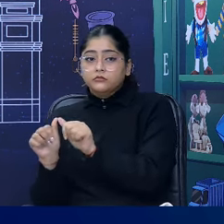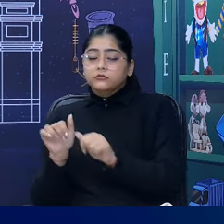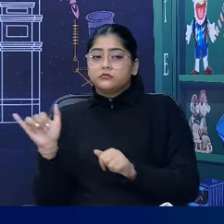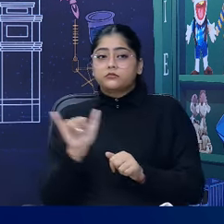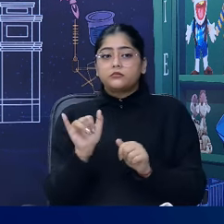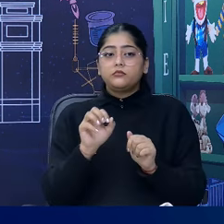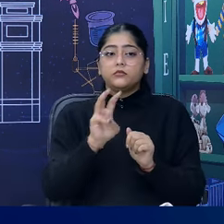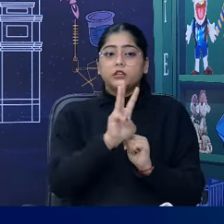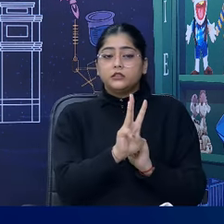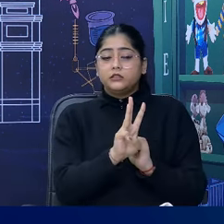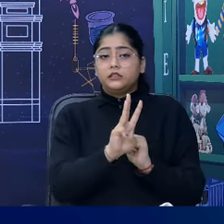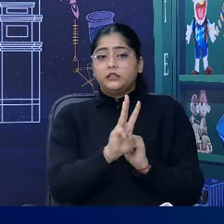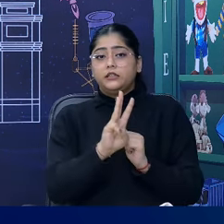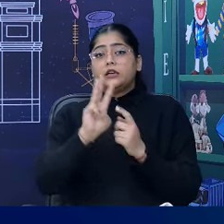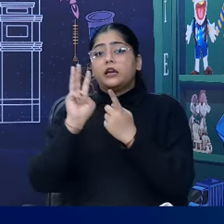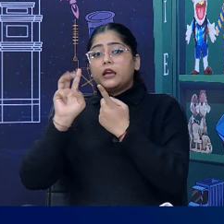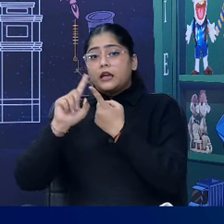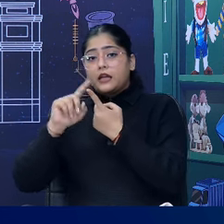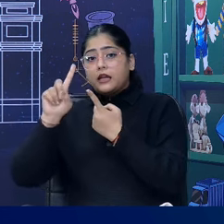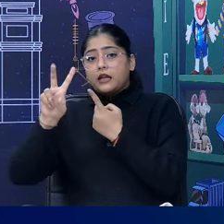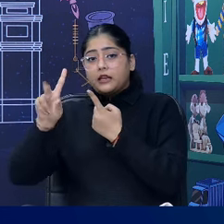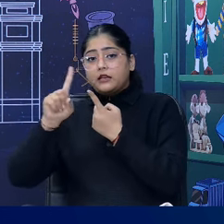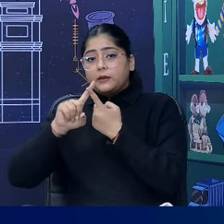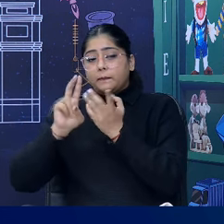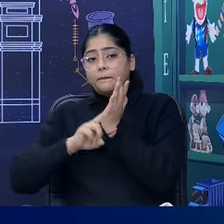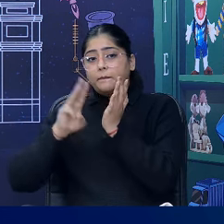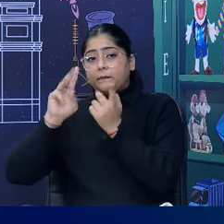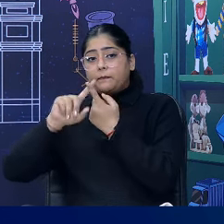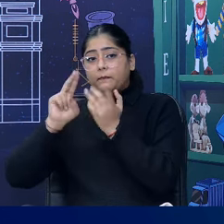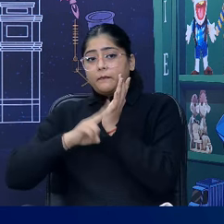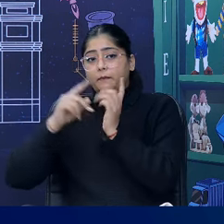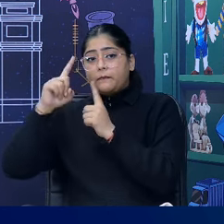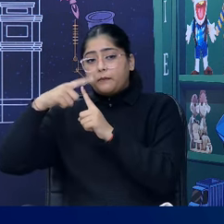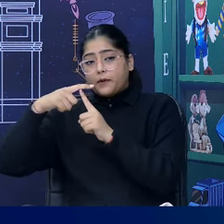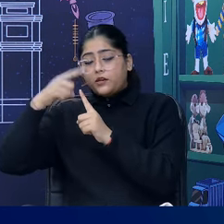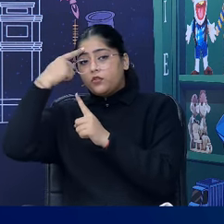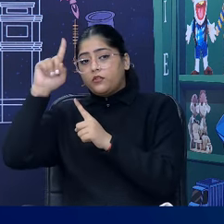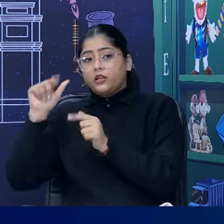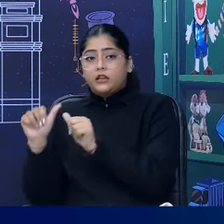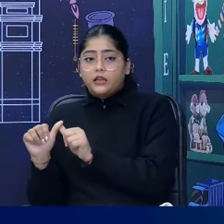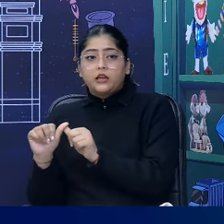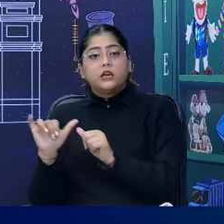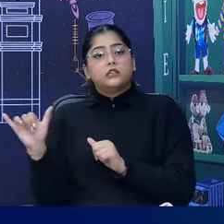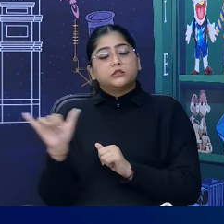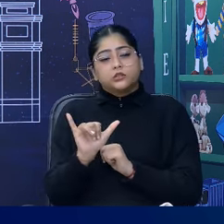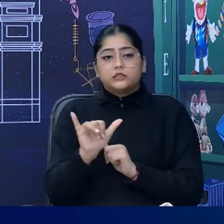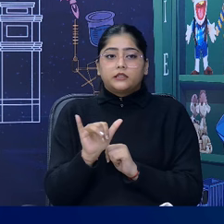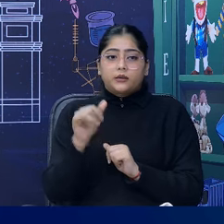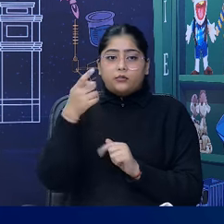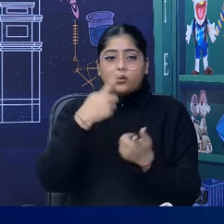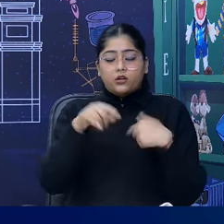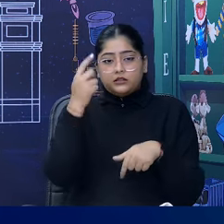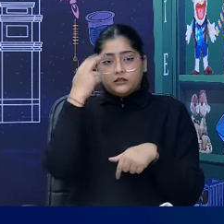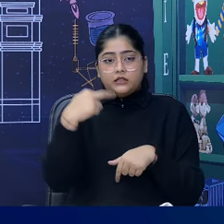belongs to A. 2 is also an element. So I think now it is clear the sense of belongs to. If